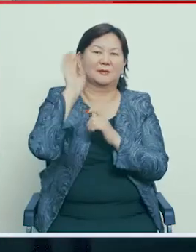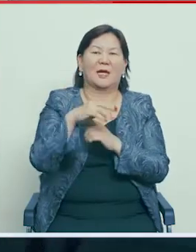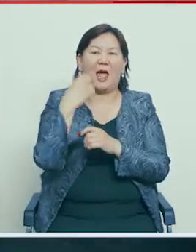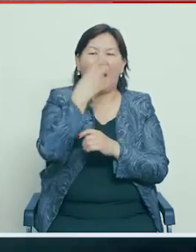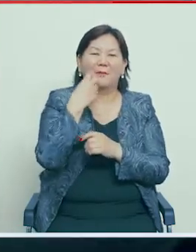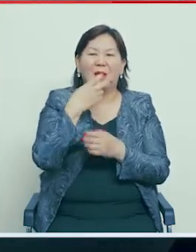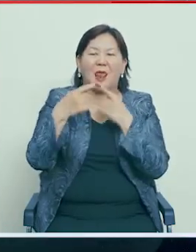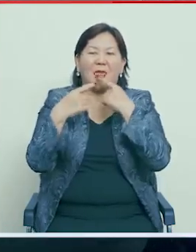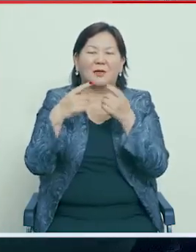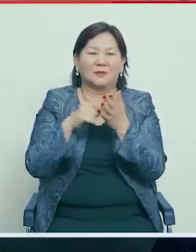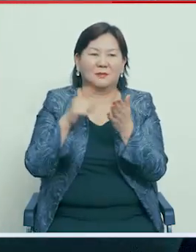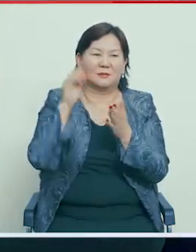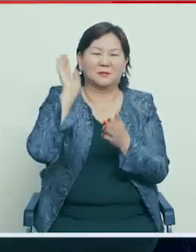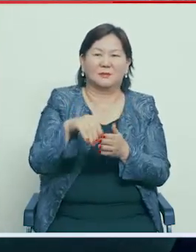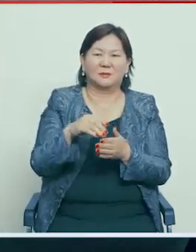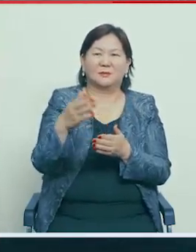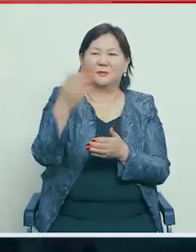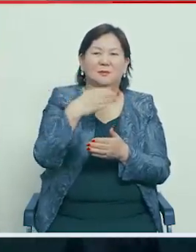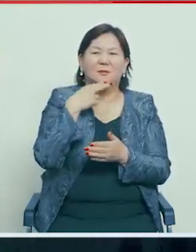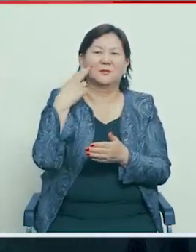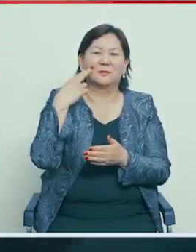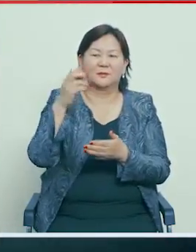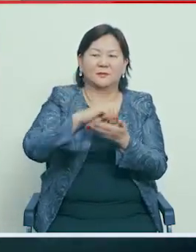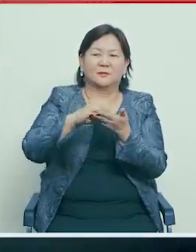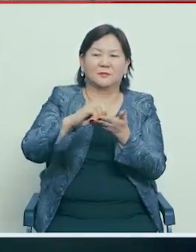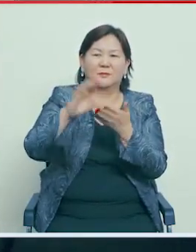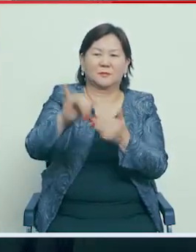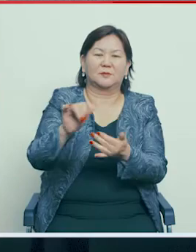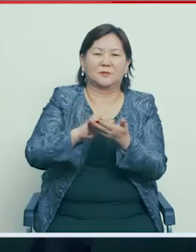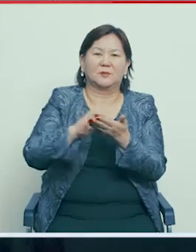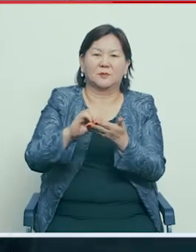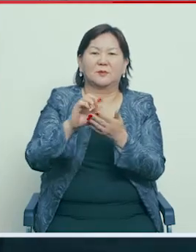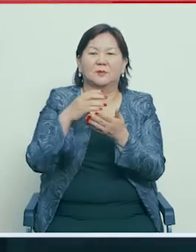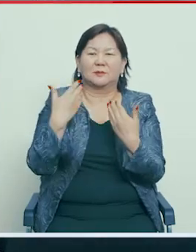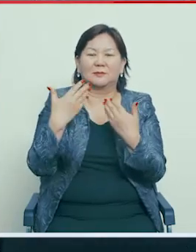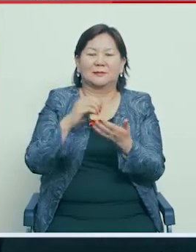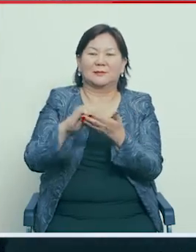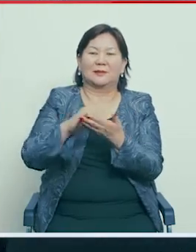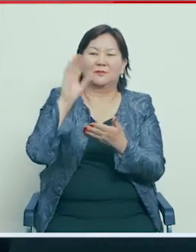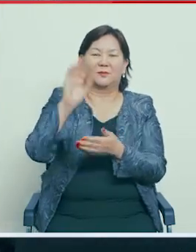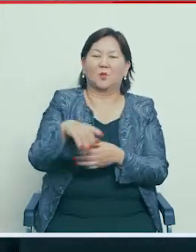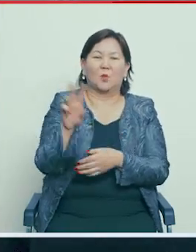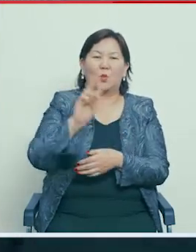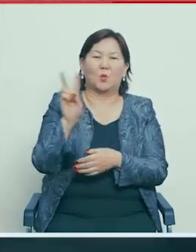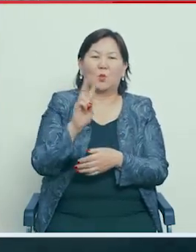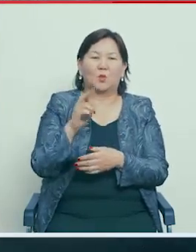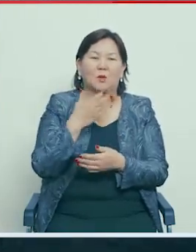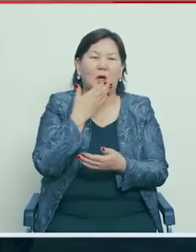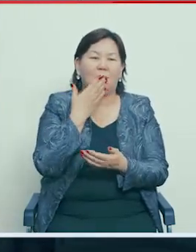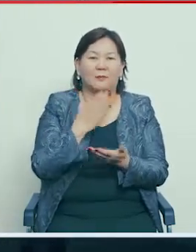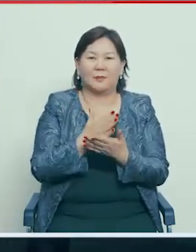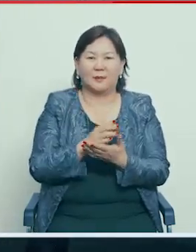ярьдсан дээр ердөөсөө аливаа сонсголгүй үнтэйс бичгээс одоо бүр хүртэл залхуураал те. Үгүй гэл ингэдэг асуудал